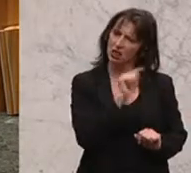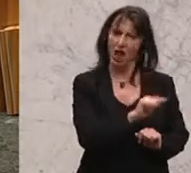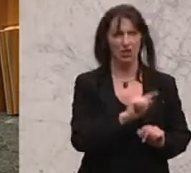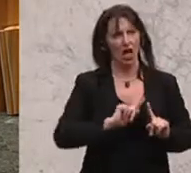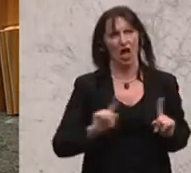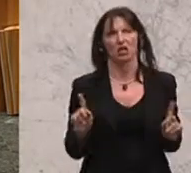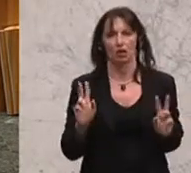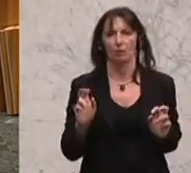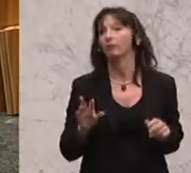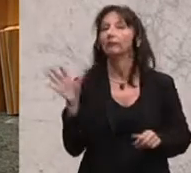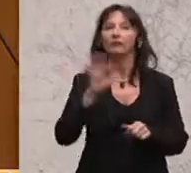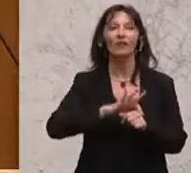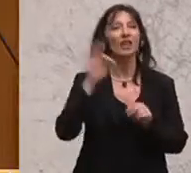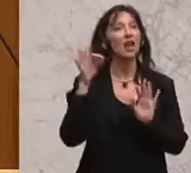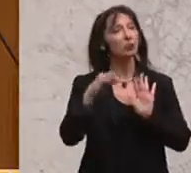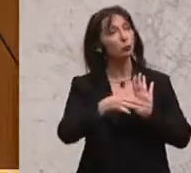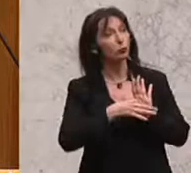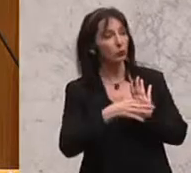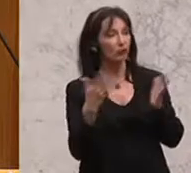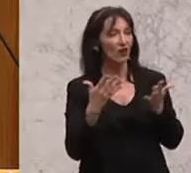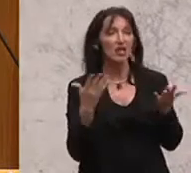Das ist genau der Tagesordnungspunkt,